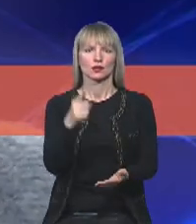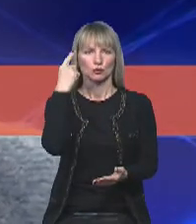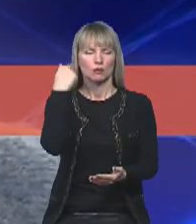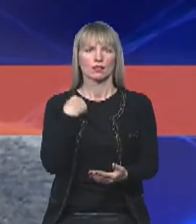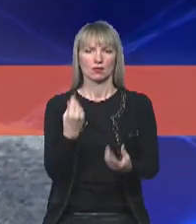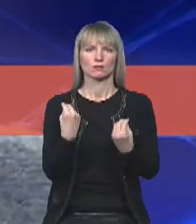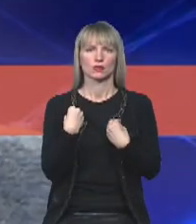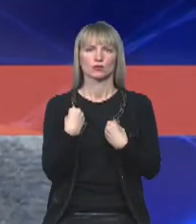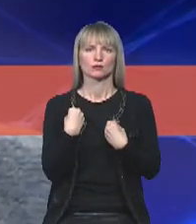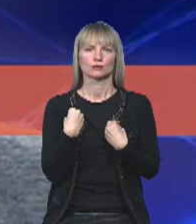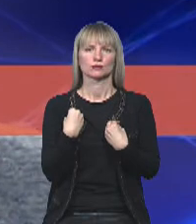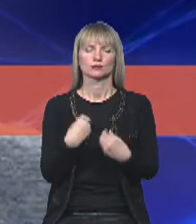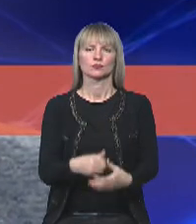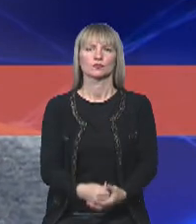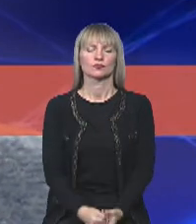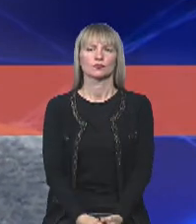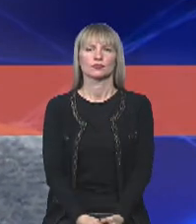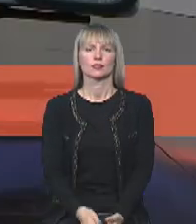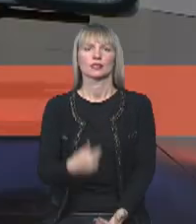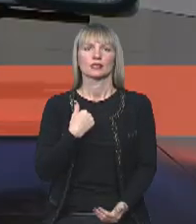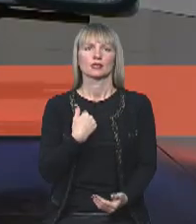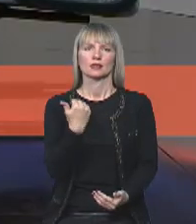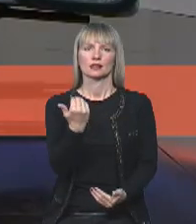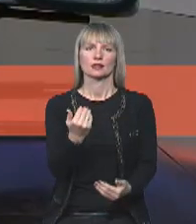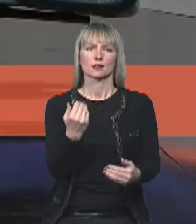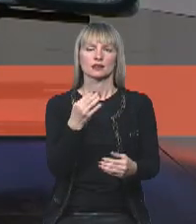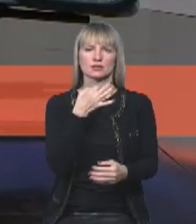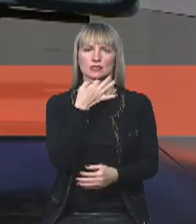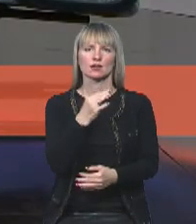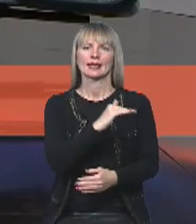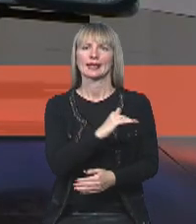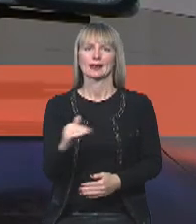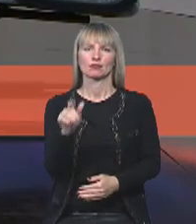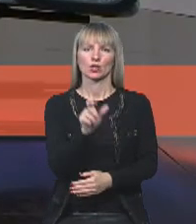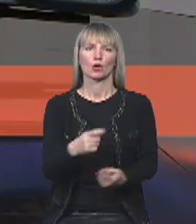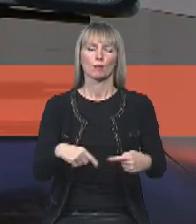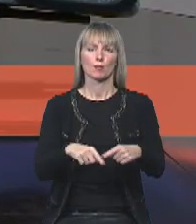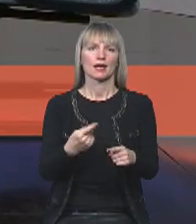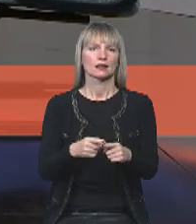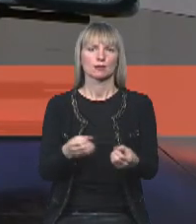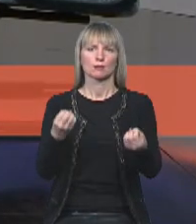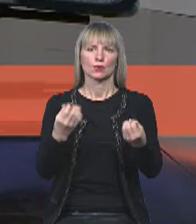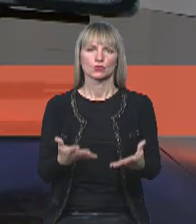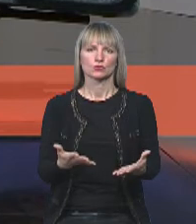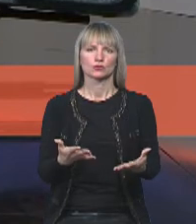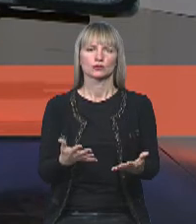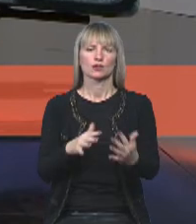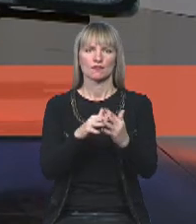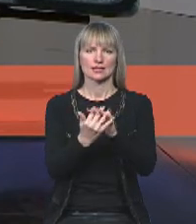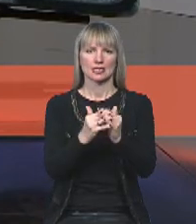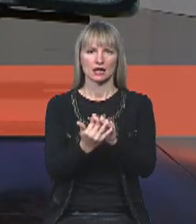дадуть? Смотрите. Я вам так скажу, на рівні громади, якщо це йде, це набагато простіше вирішуватися. Так, в